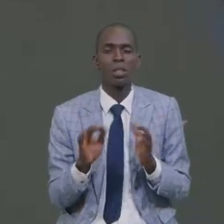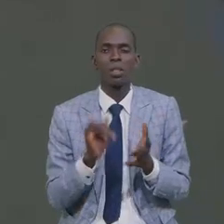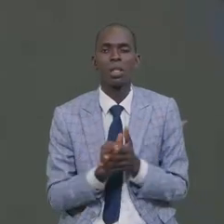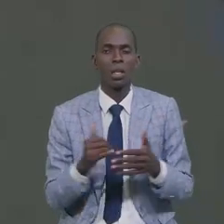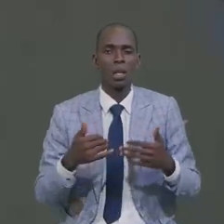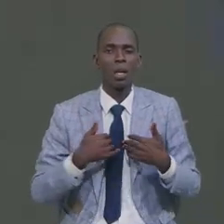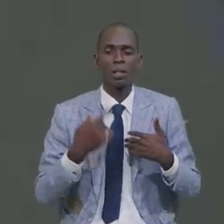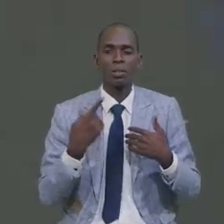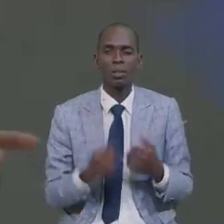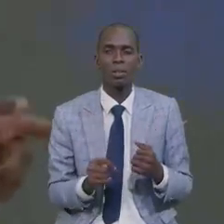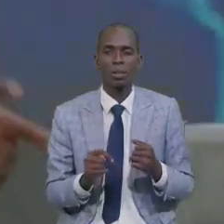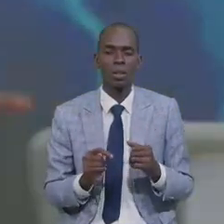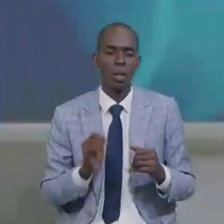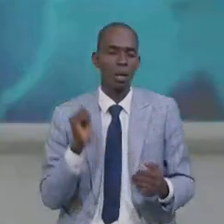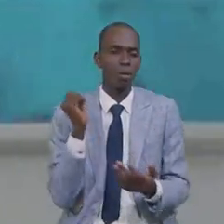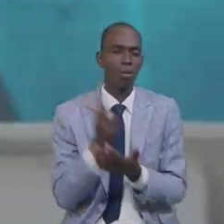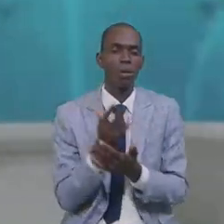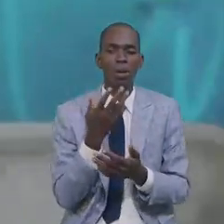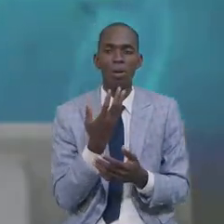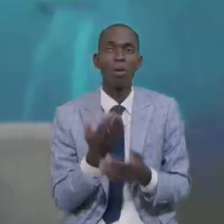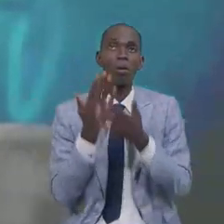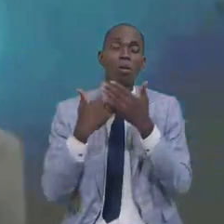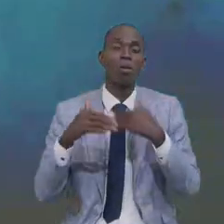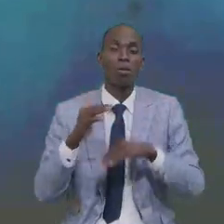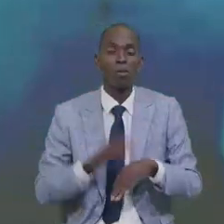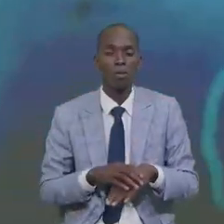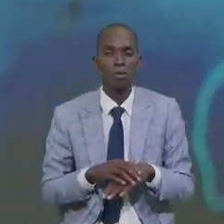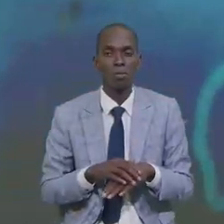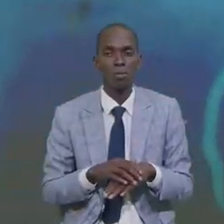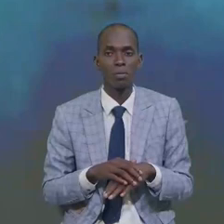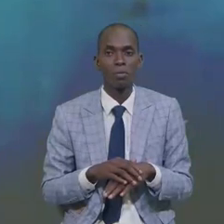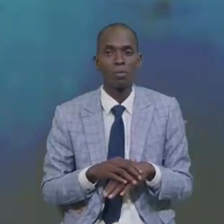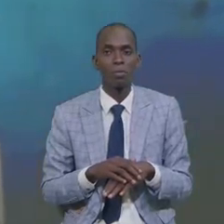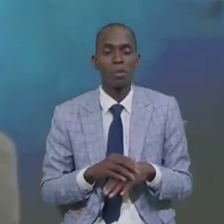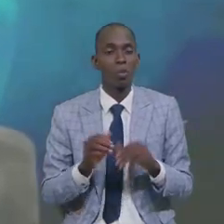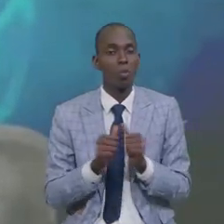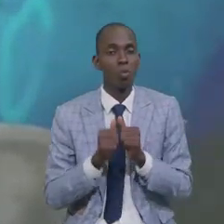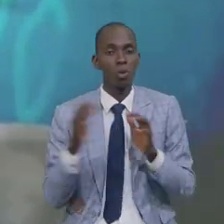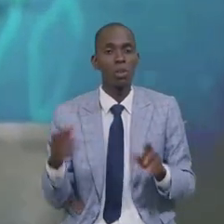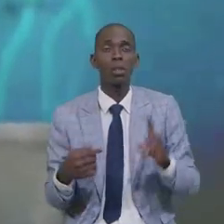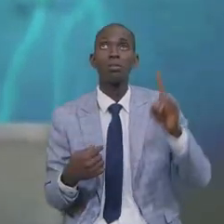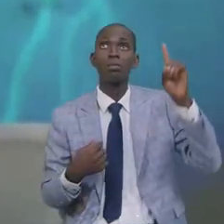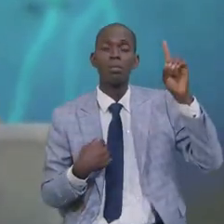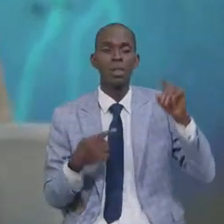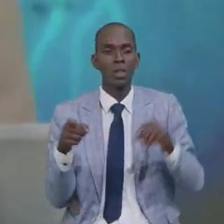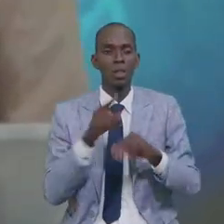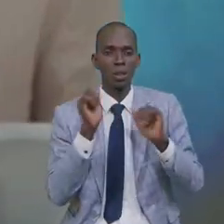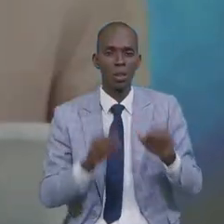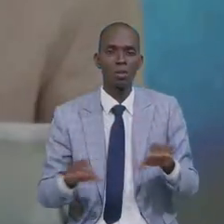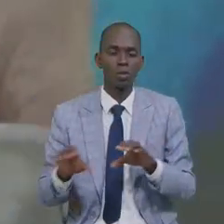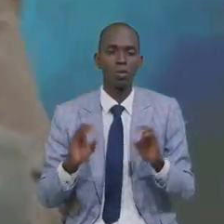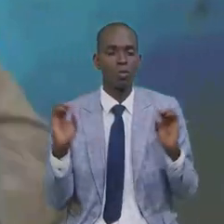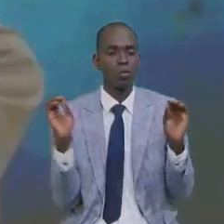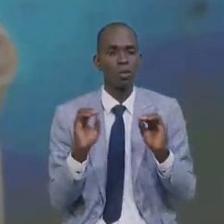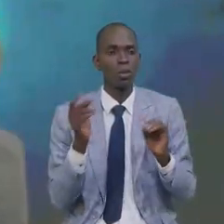rien qui a l'approbation du ciel. Car sans moi, vous ne pouvez rien faire.